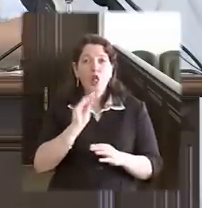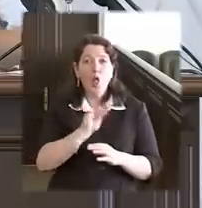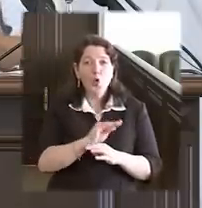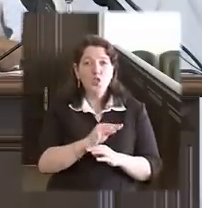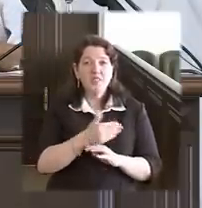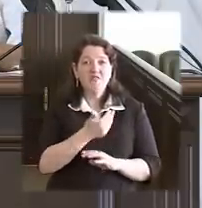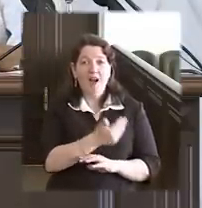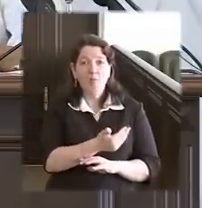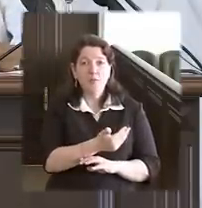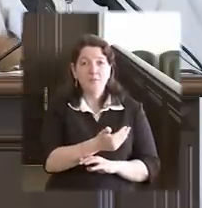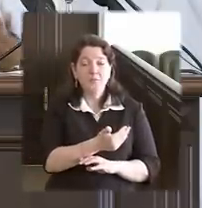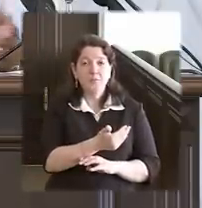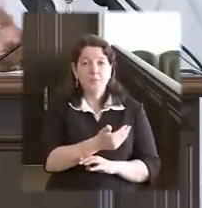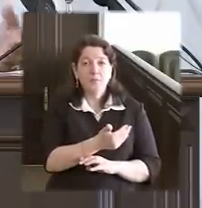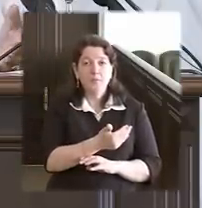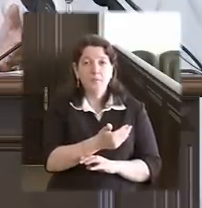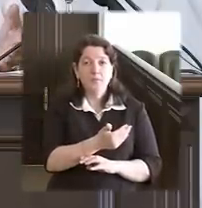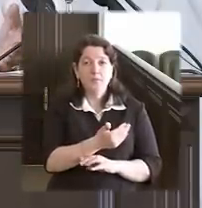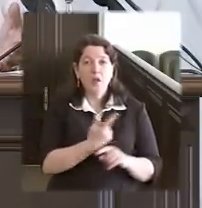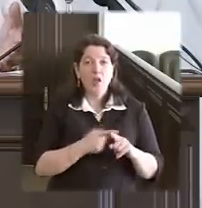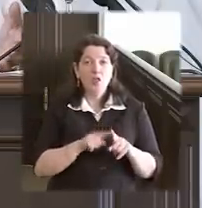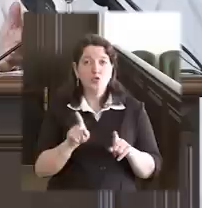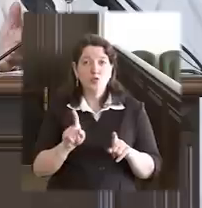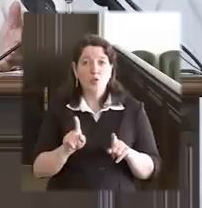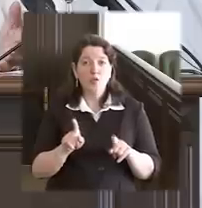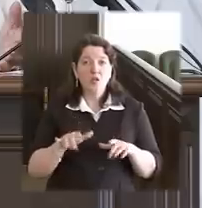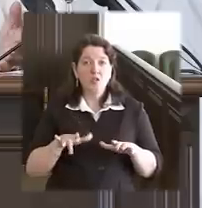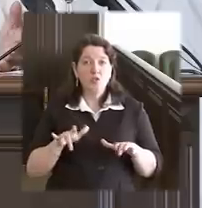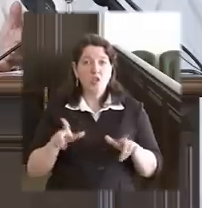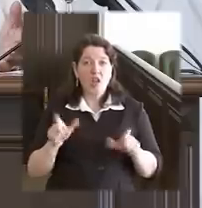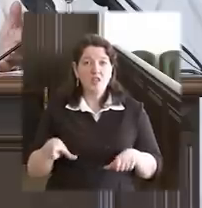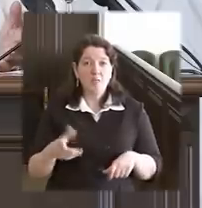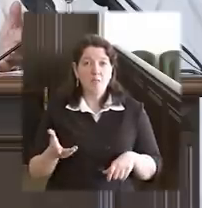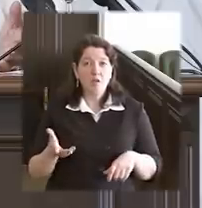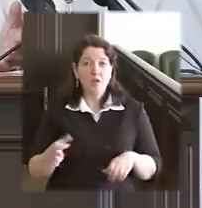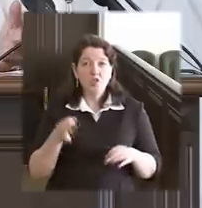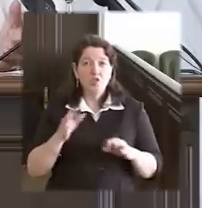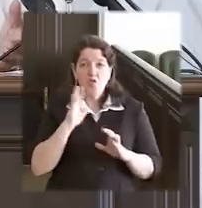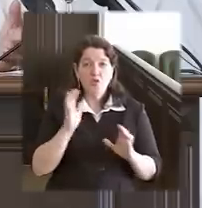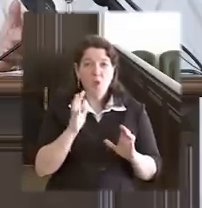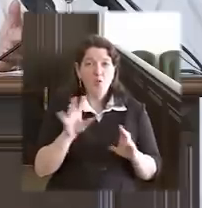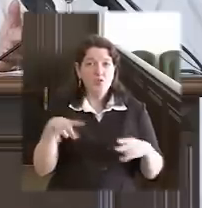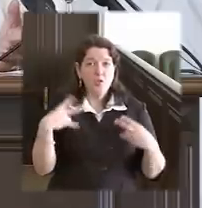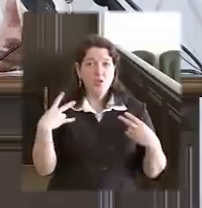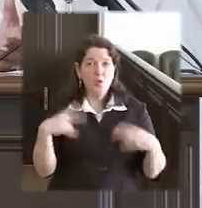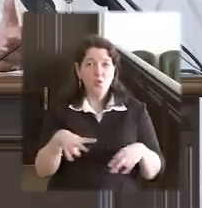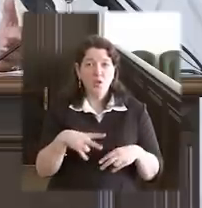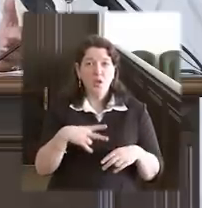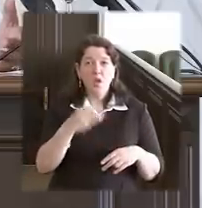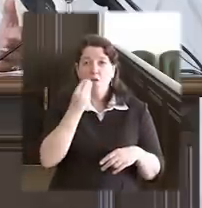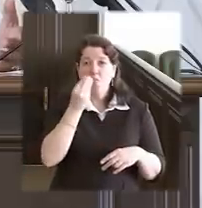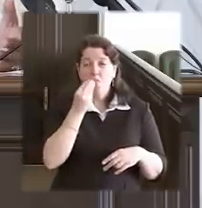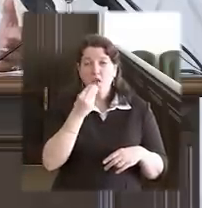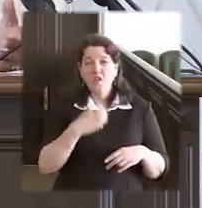Интересно. Это что, мы даже без... как тунеядцы были или кто, я не знаю. Если не заботиться о том, что не есть,